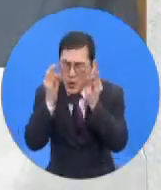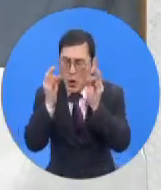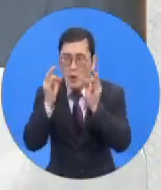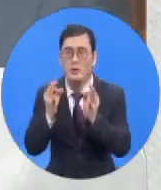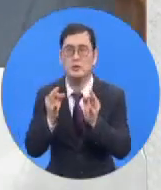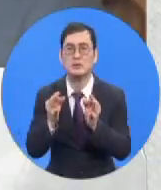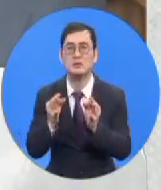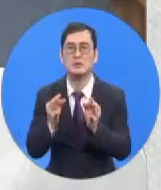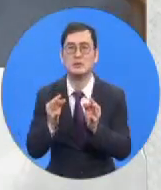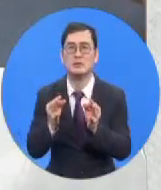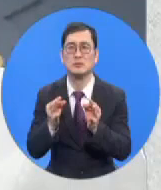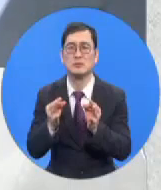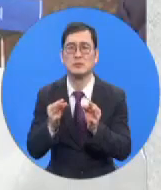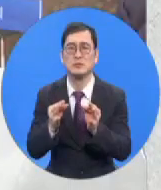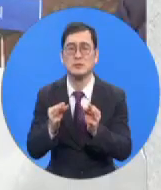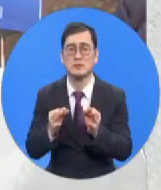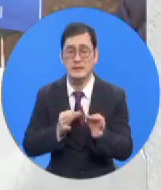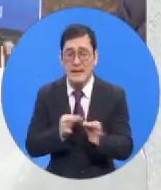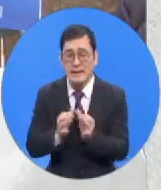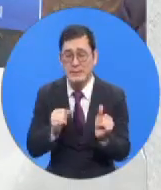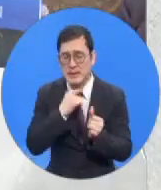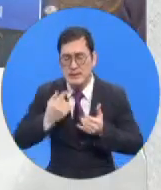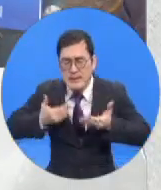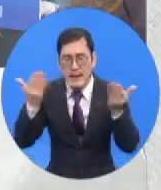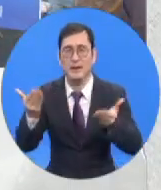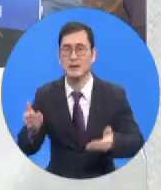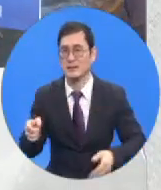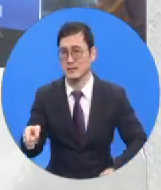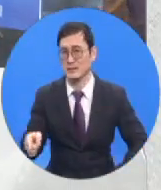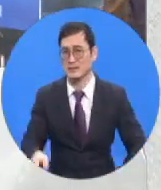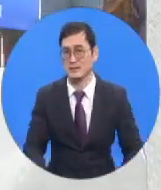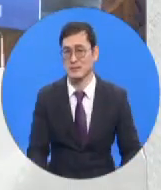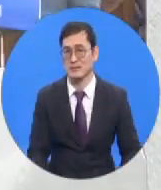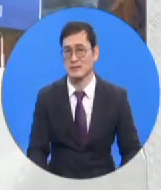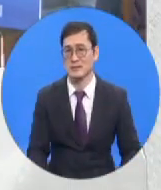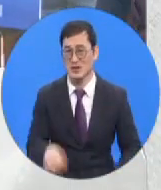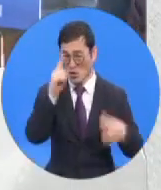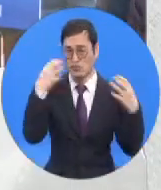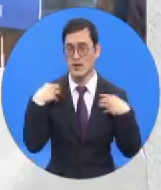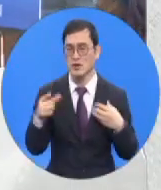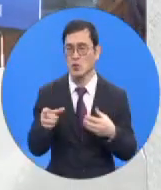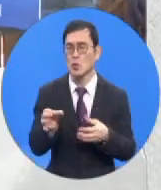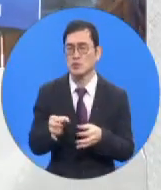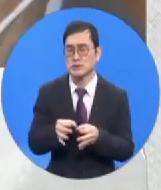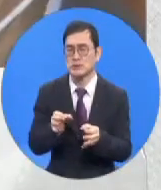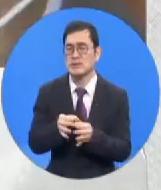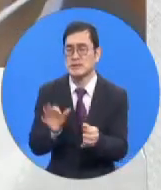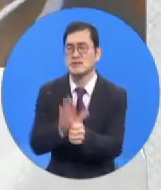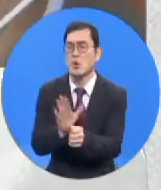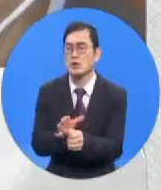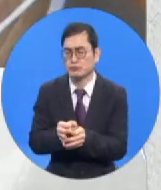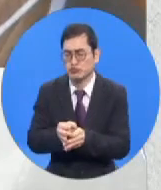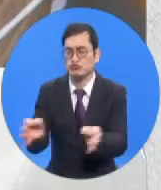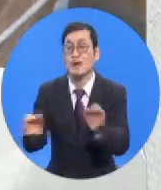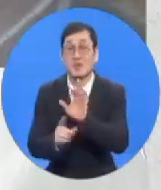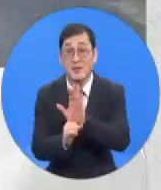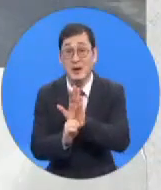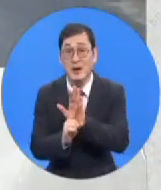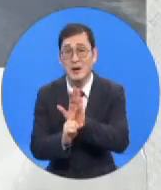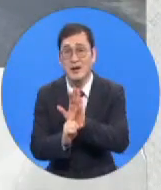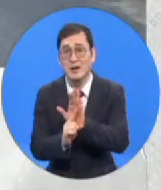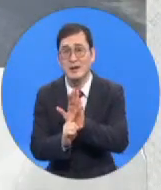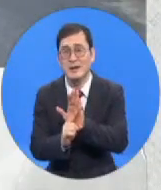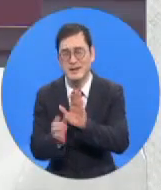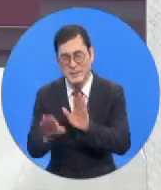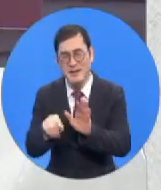있었고 자영업자들의 희생이 있었거든요. 지금 뭐 100만 원에서 300만 원 준다. 뭐 또 예. 다른 논란 뭐 있고 뭐 이런데 이런